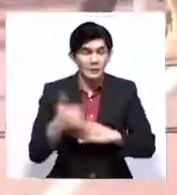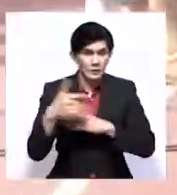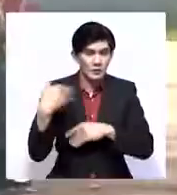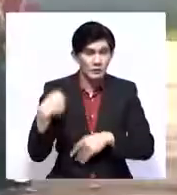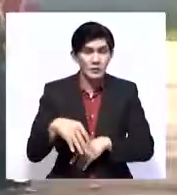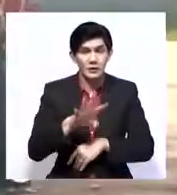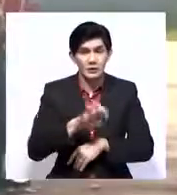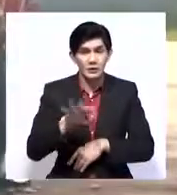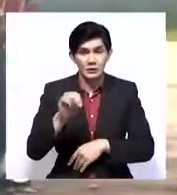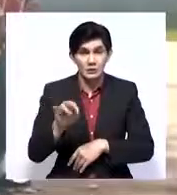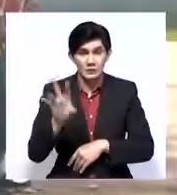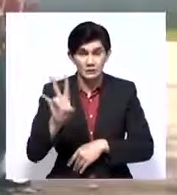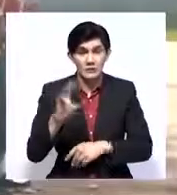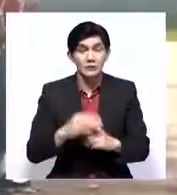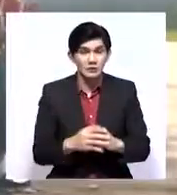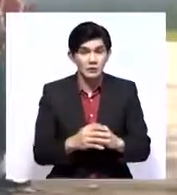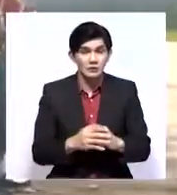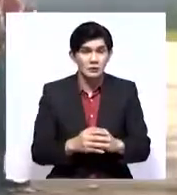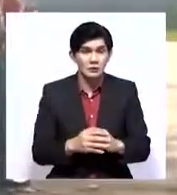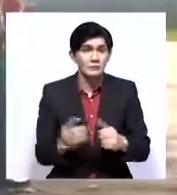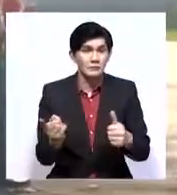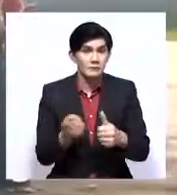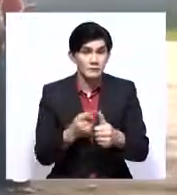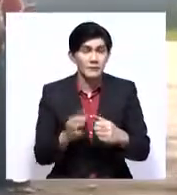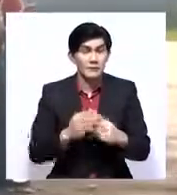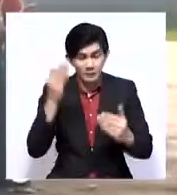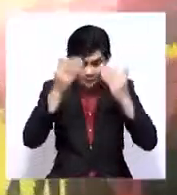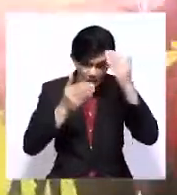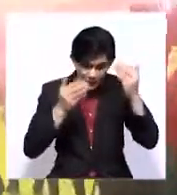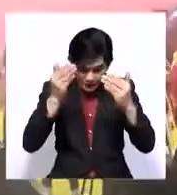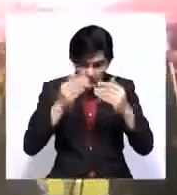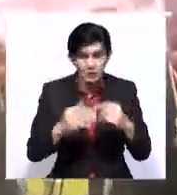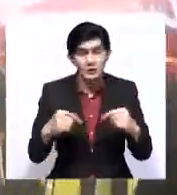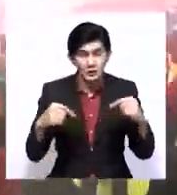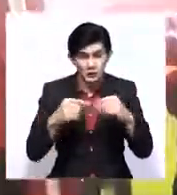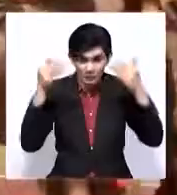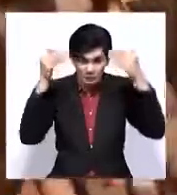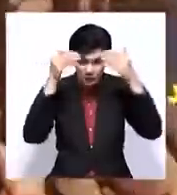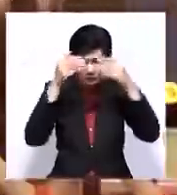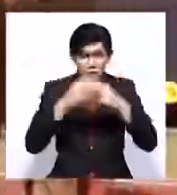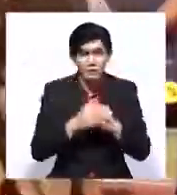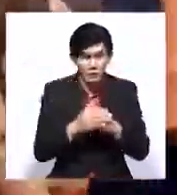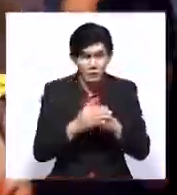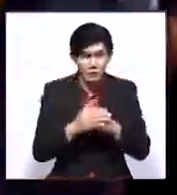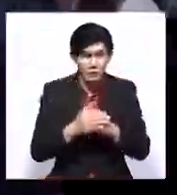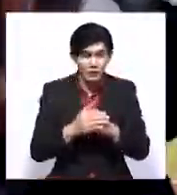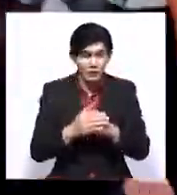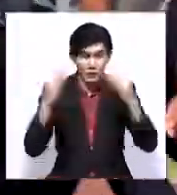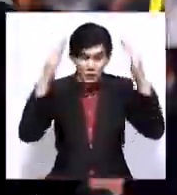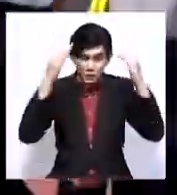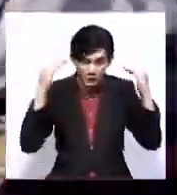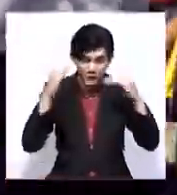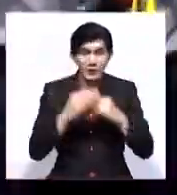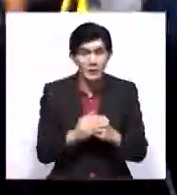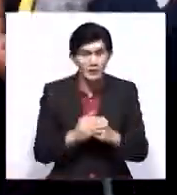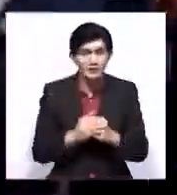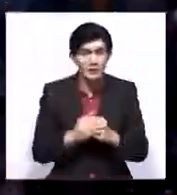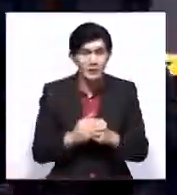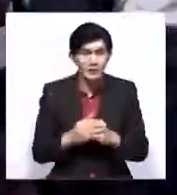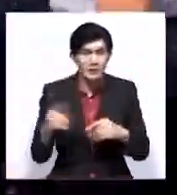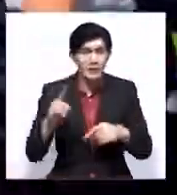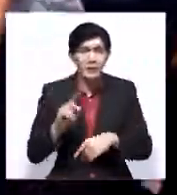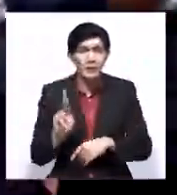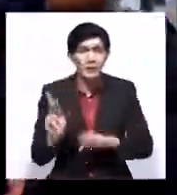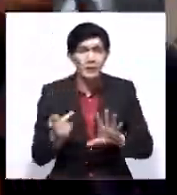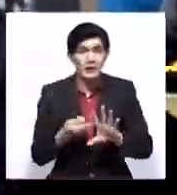ทศ447คนประกอบด้วยประเทศมาเลเซียอินโดนีเซียเวียดนามเนปาลและกาตาร์โด